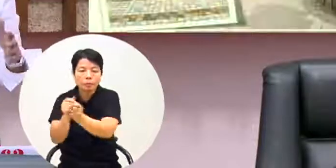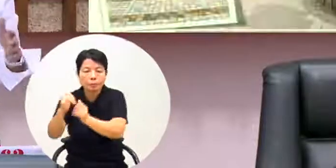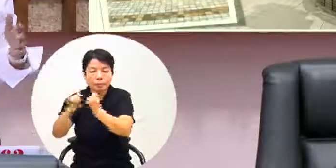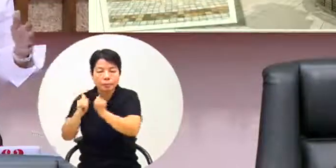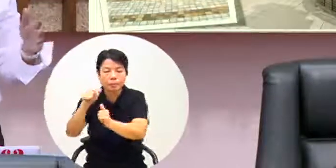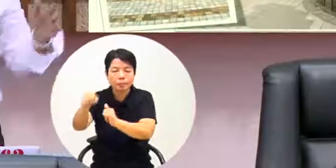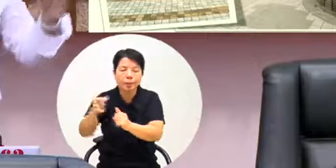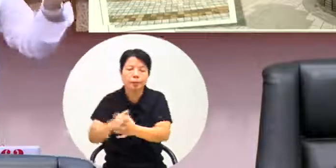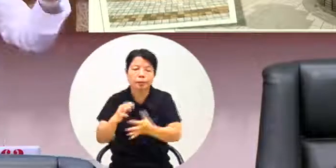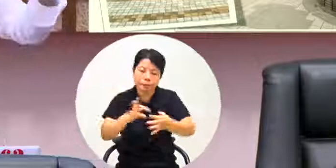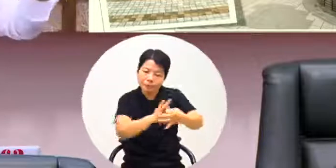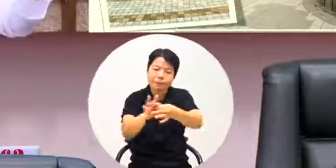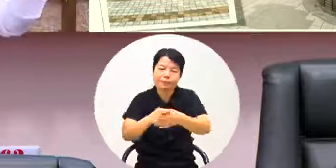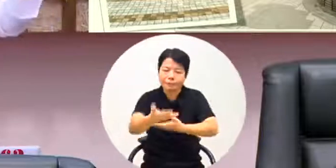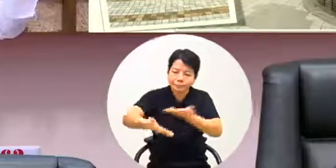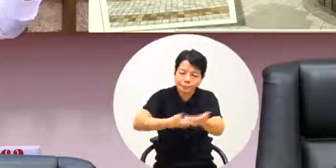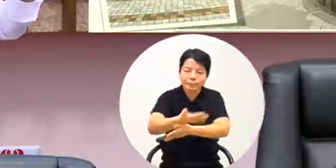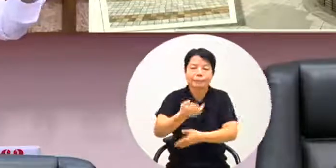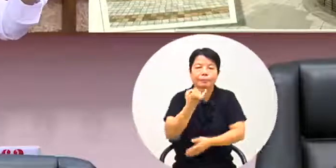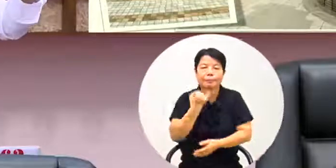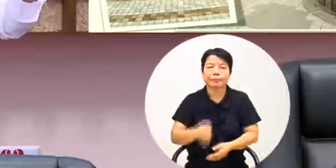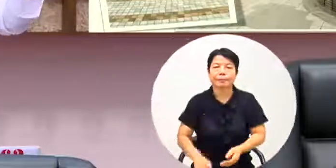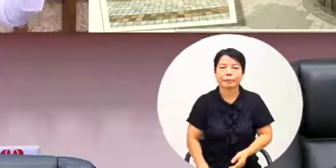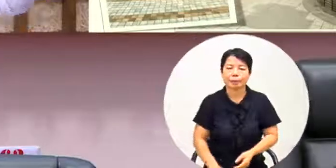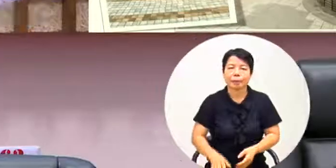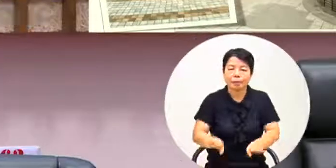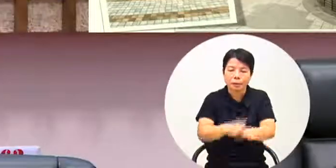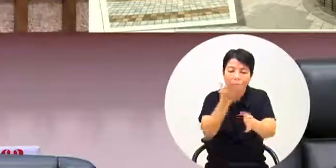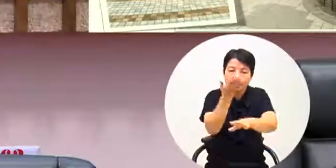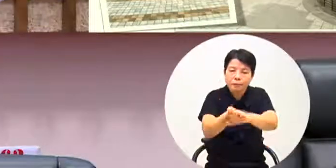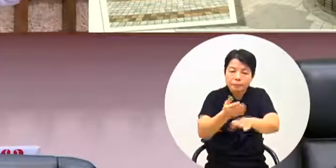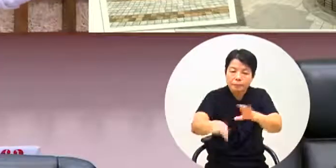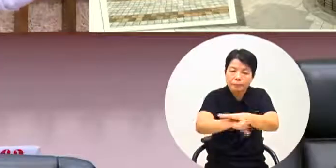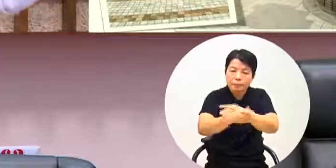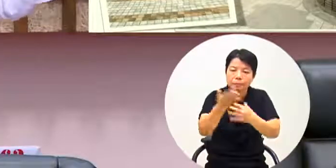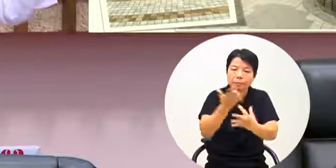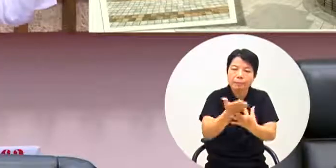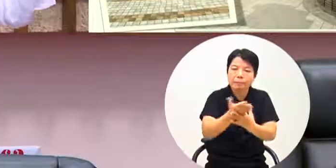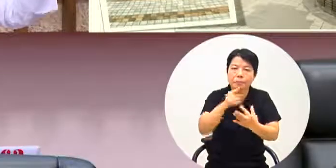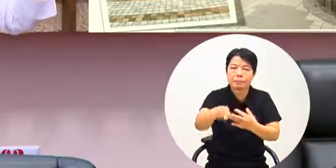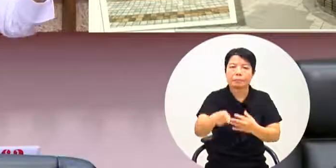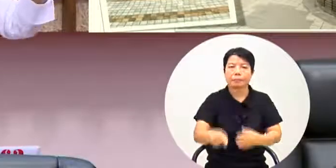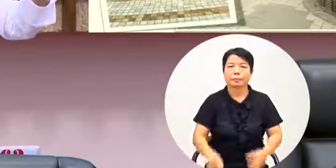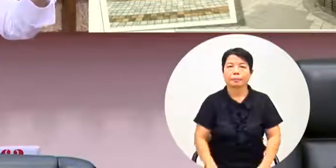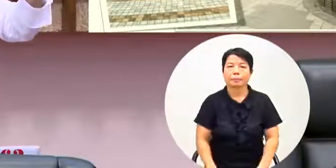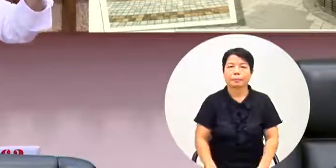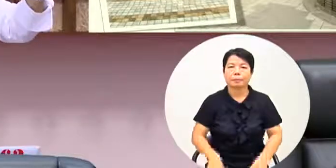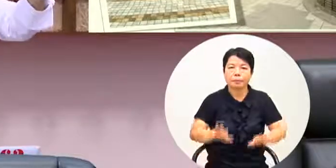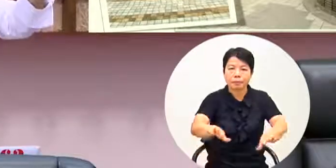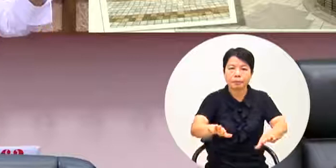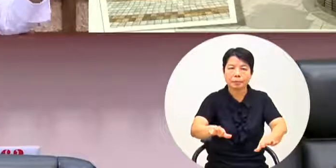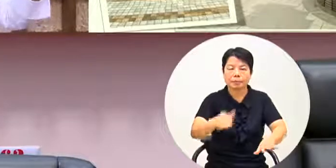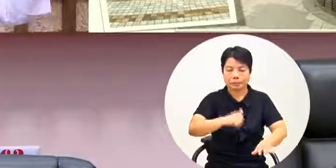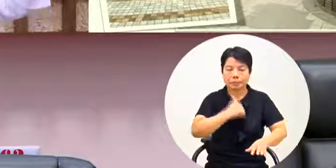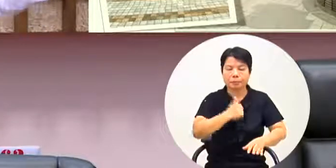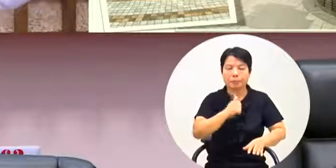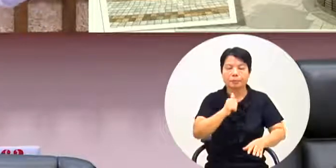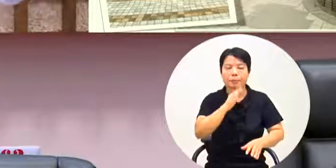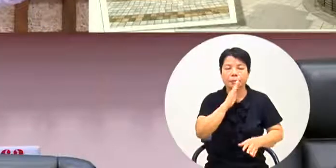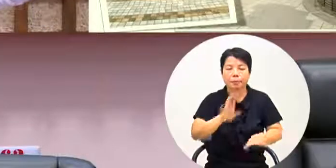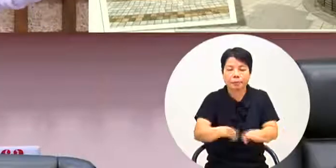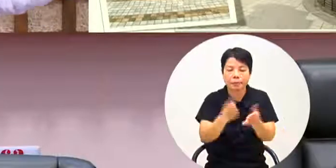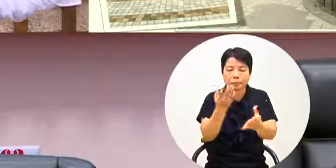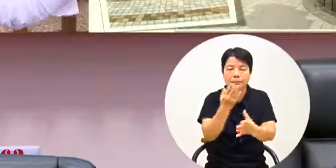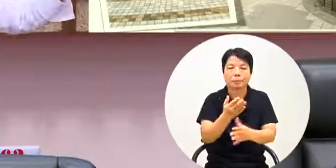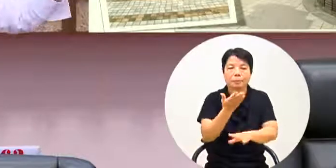联谊哦。来，我们来看一下这样的一个开放空间哦。来，现在开放空间是真正开放空间，然后外